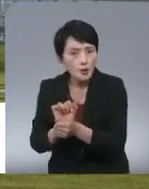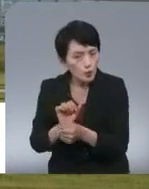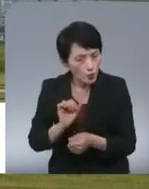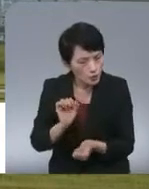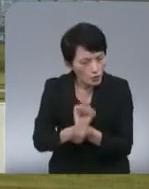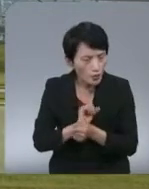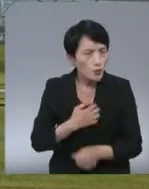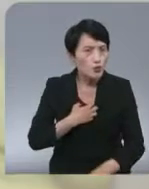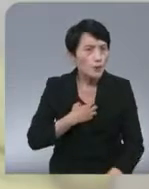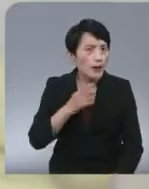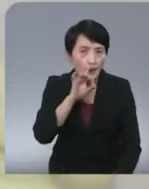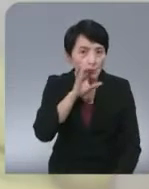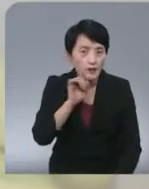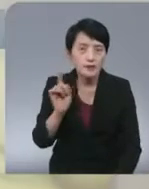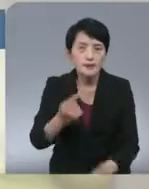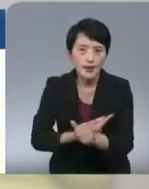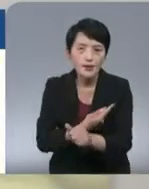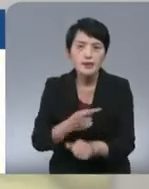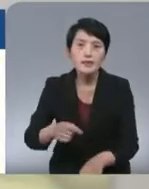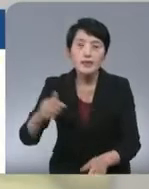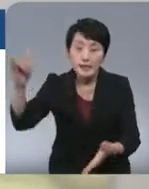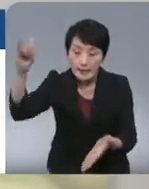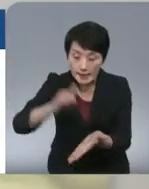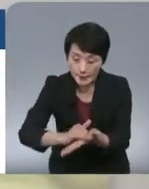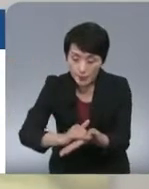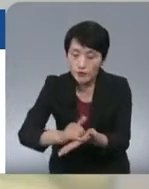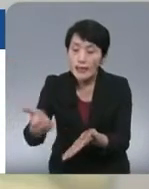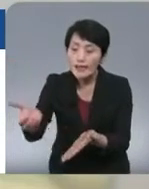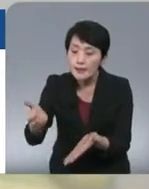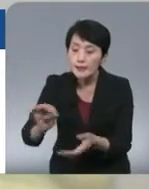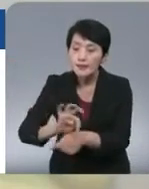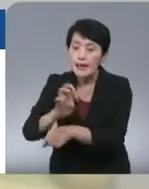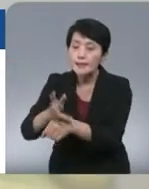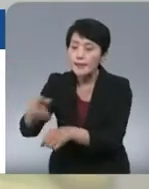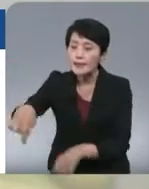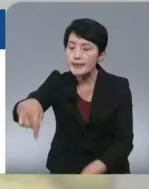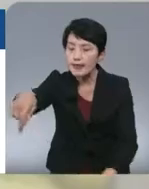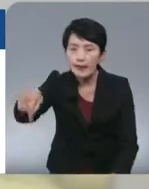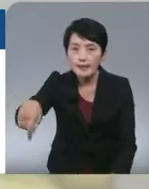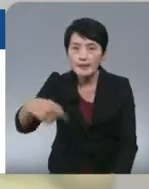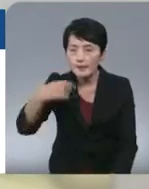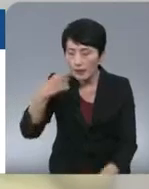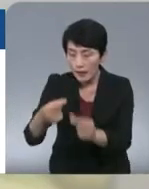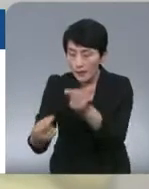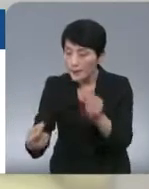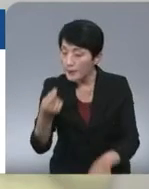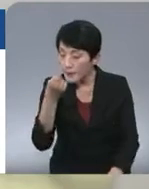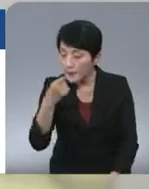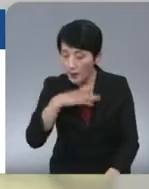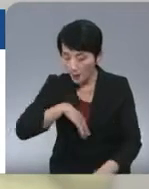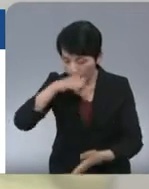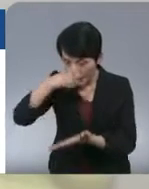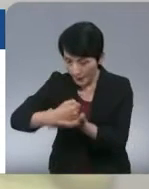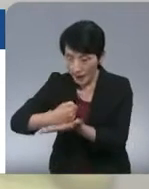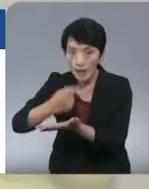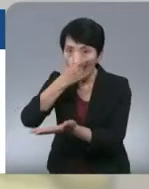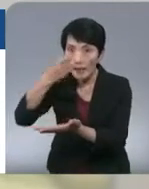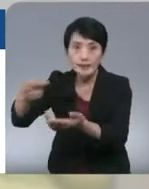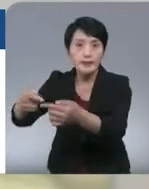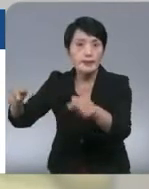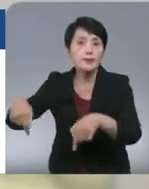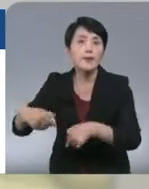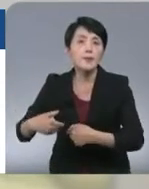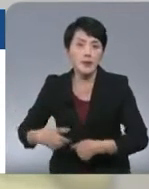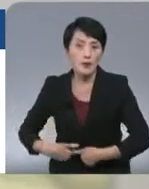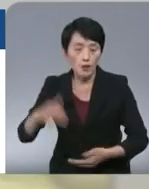航班数量也恢复到新冠疫情爆发前的每小时40班。但随着新型变异毒株传入国内，